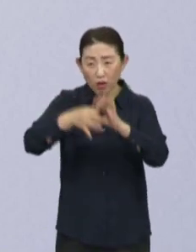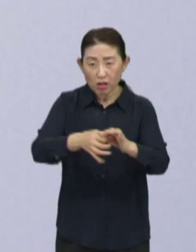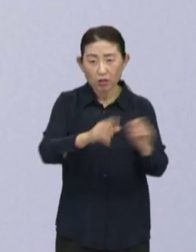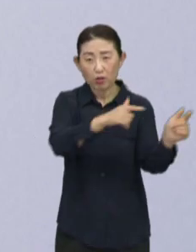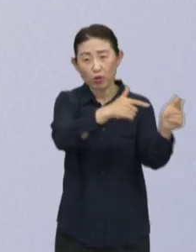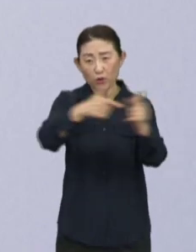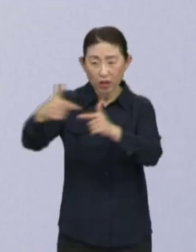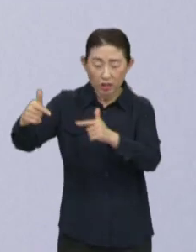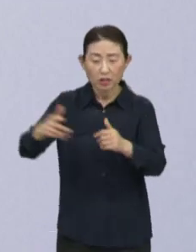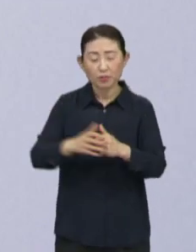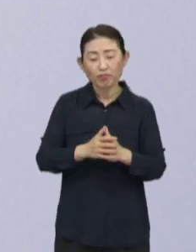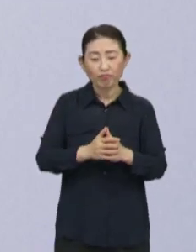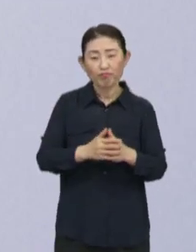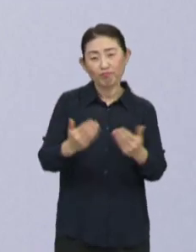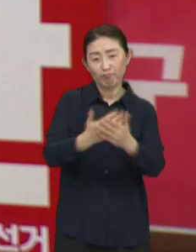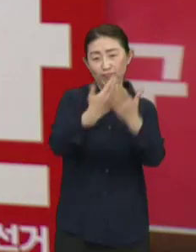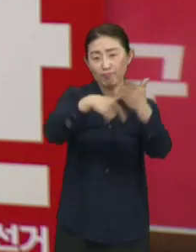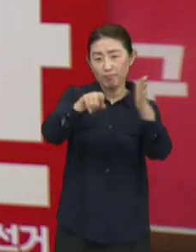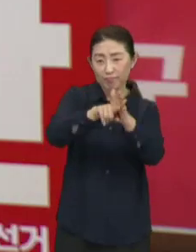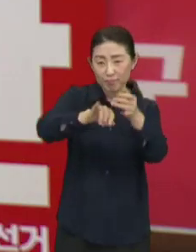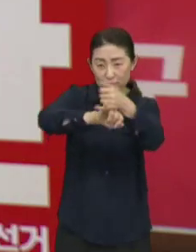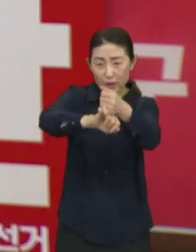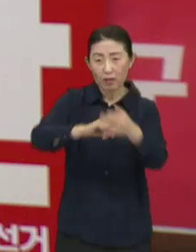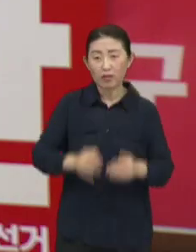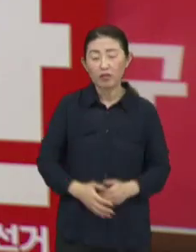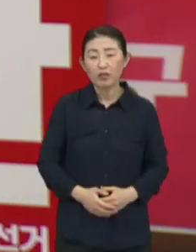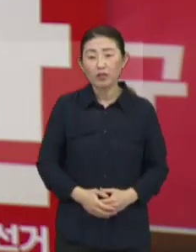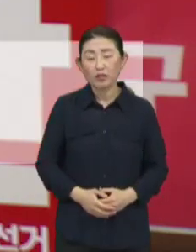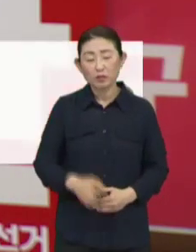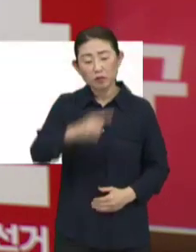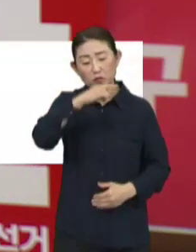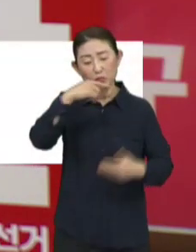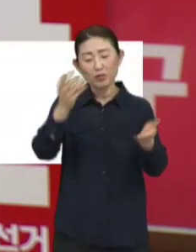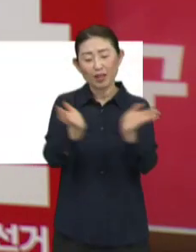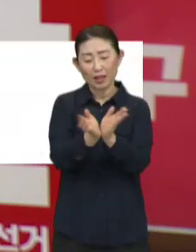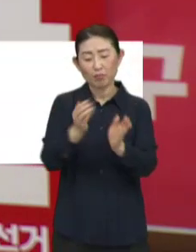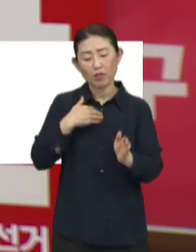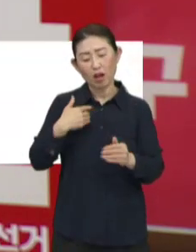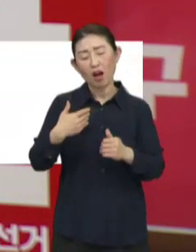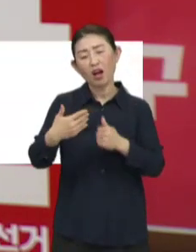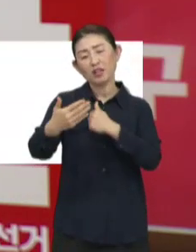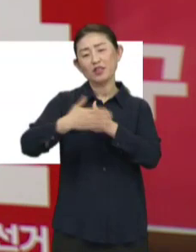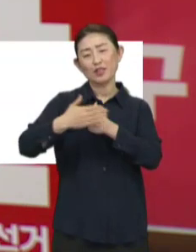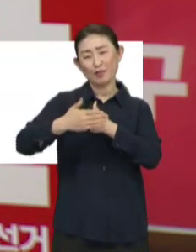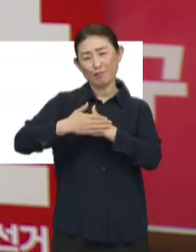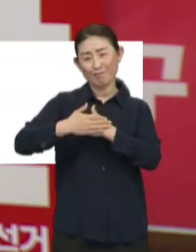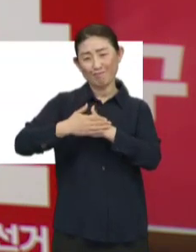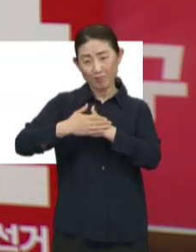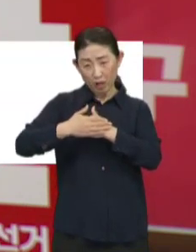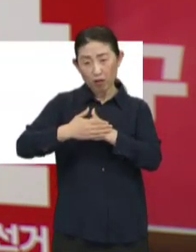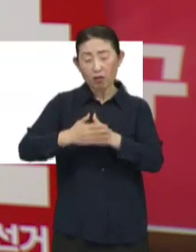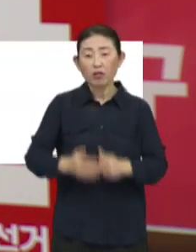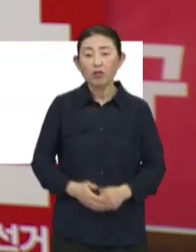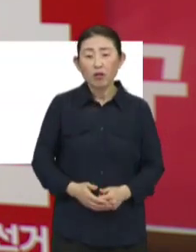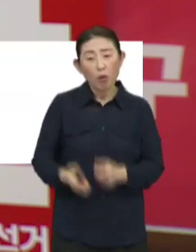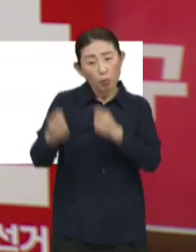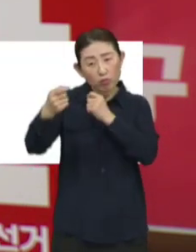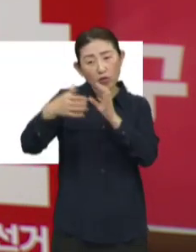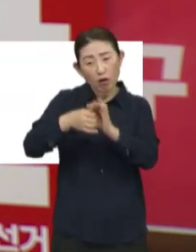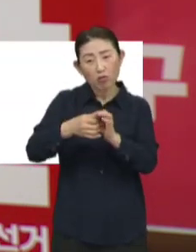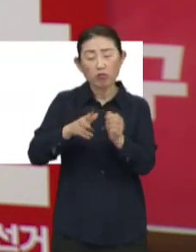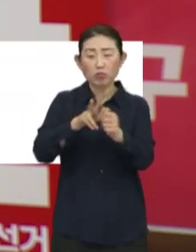등을 국민들에게 약속합니다. 국민의힘이 지지하는 보수 단일 후보입니다. 중구의